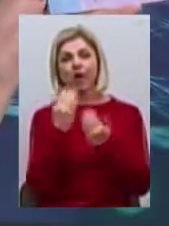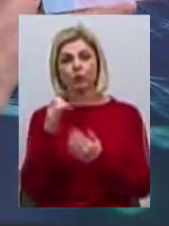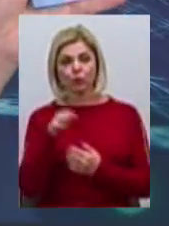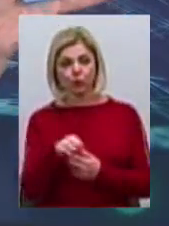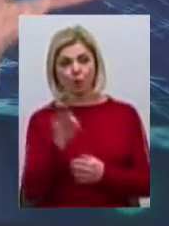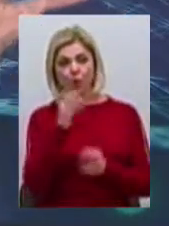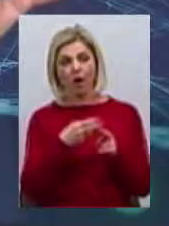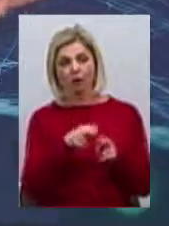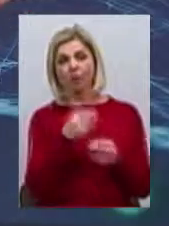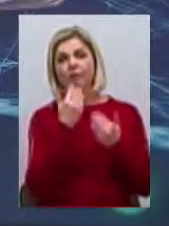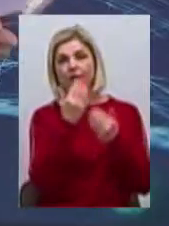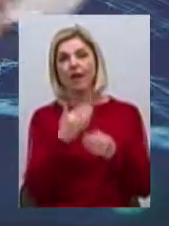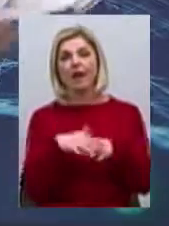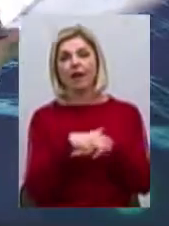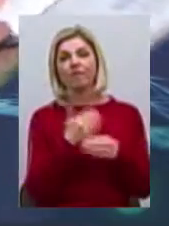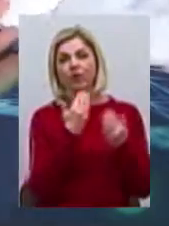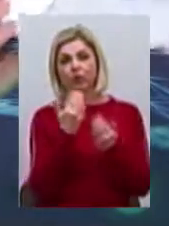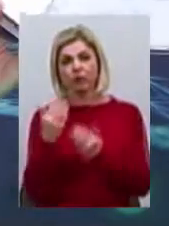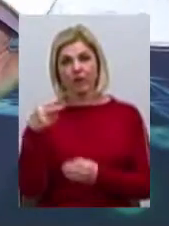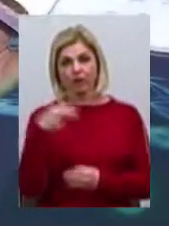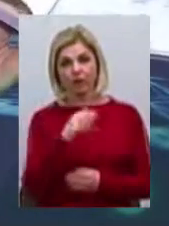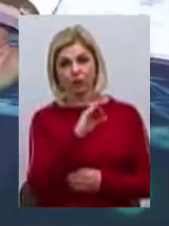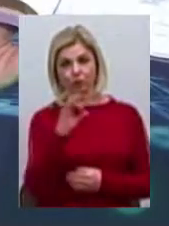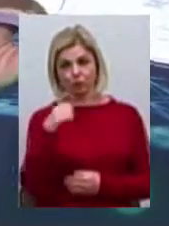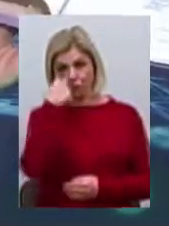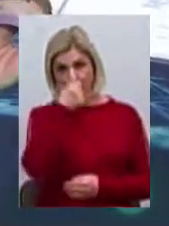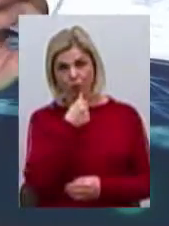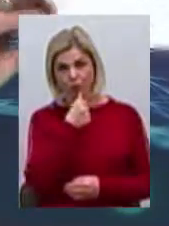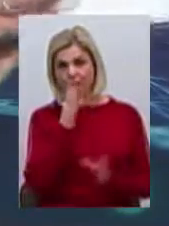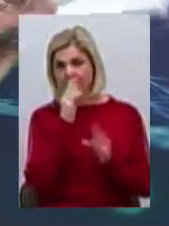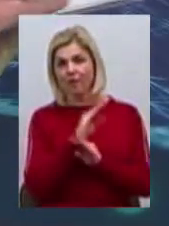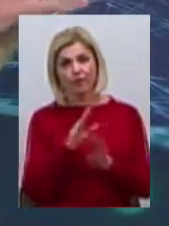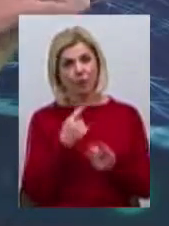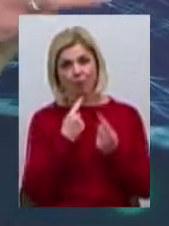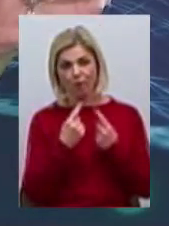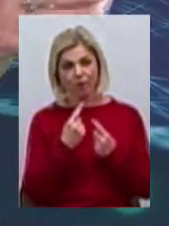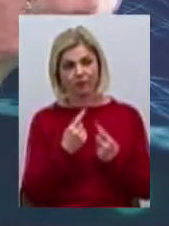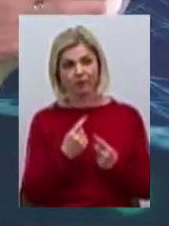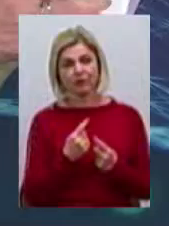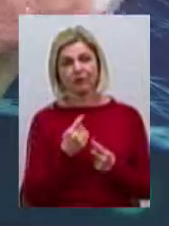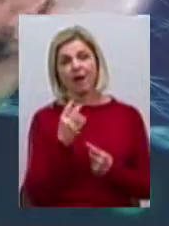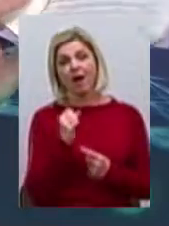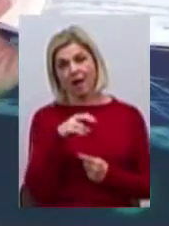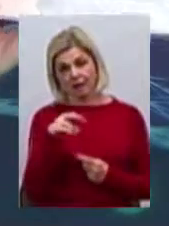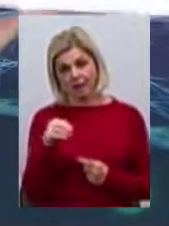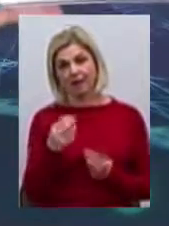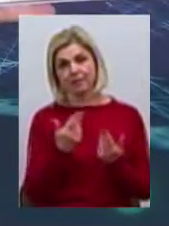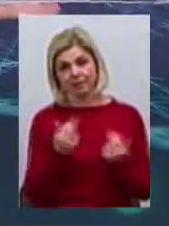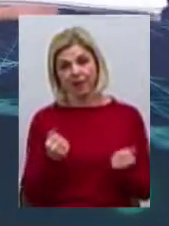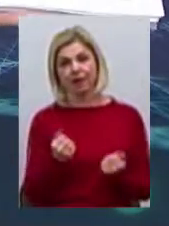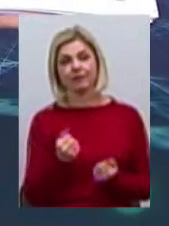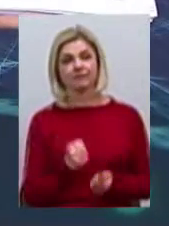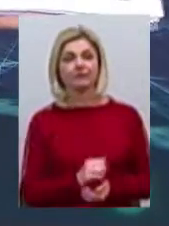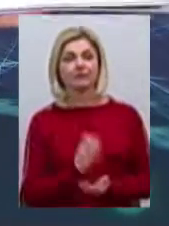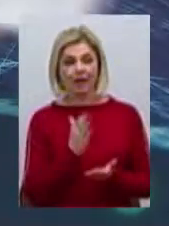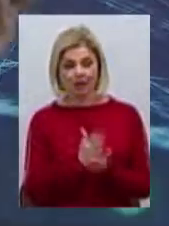мені задавали питання, це референдум 2000-го року. Який ми, на жаль, не встигнемо поговорити, про нереалізований референдум. Так, не встигнемо,